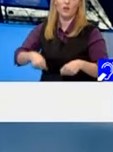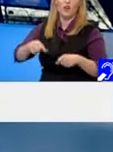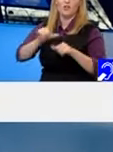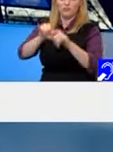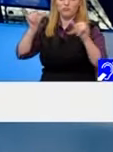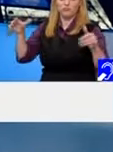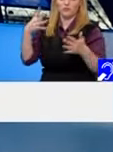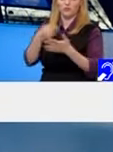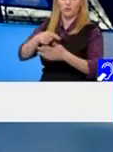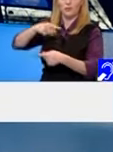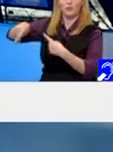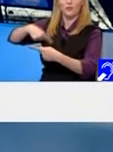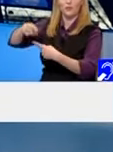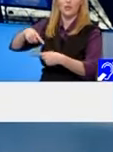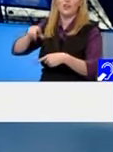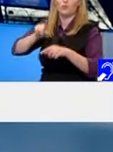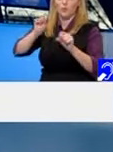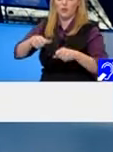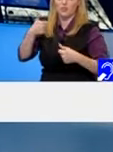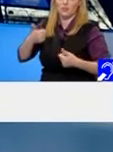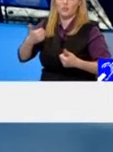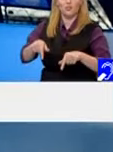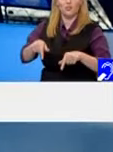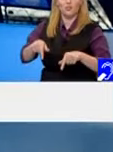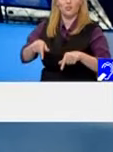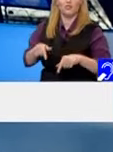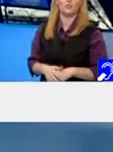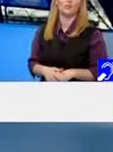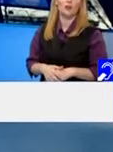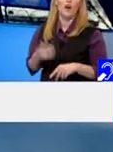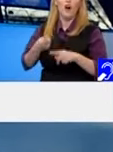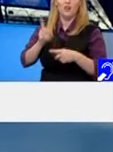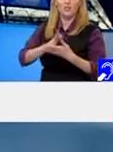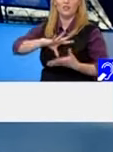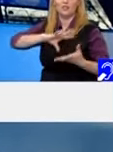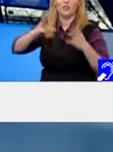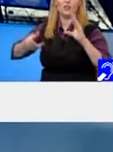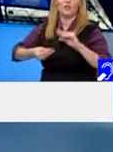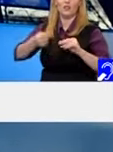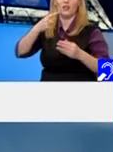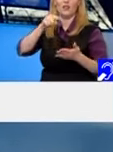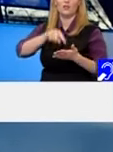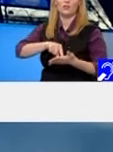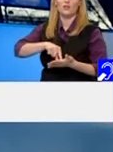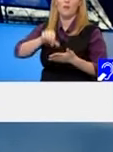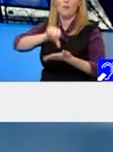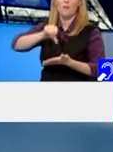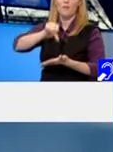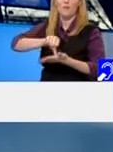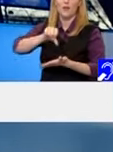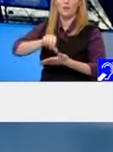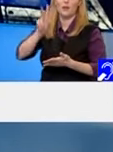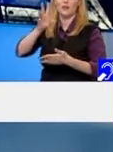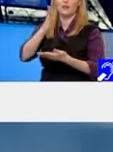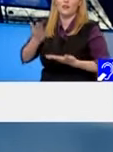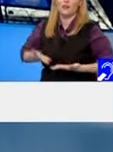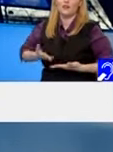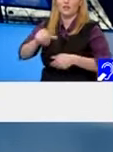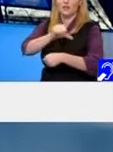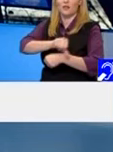a dezvolta mici afaceri care să le asigure un trai decent. Aceasta este concluzia la care au ajuns membrii diasporei din Belgia care s-au